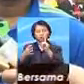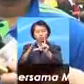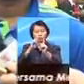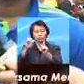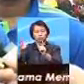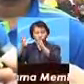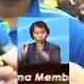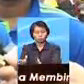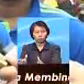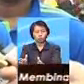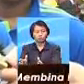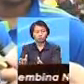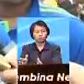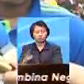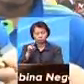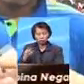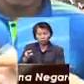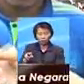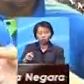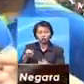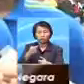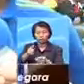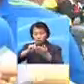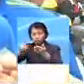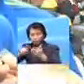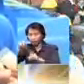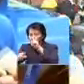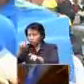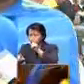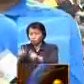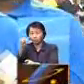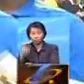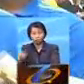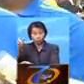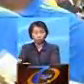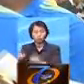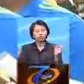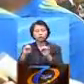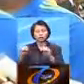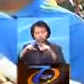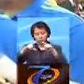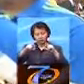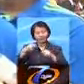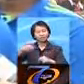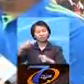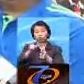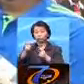Dan mendapati hasil pemeriksaan, mendapati tiada kad hijau sebanyak 1